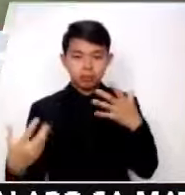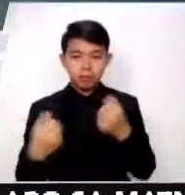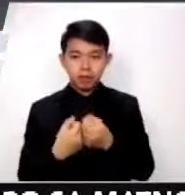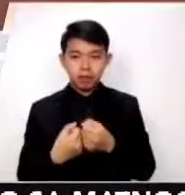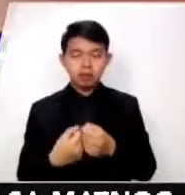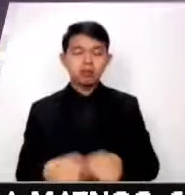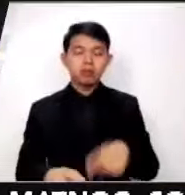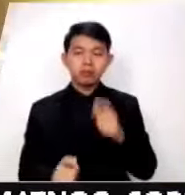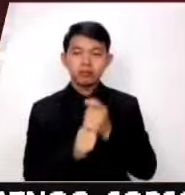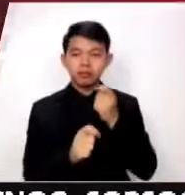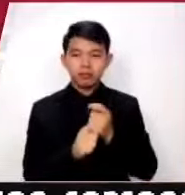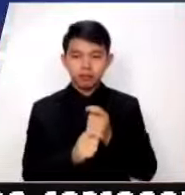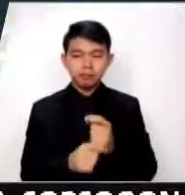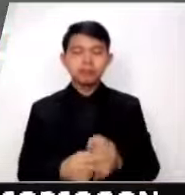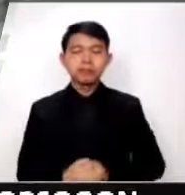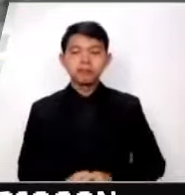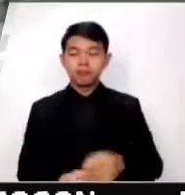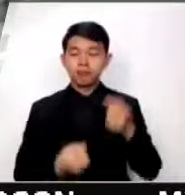ni driver sa mga biktima.